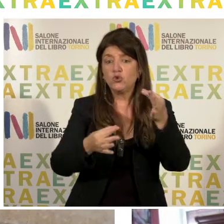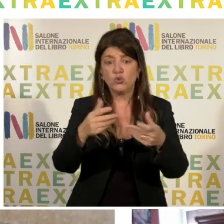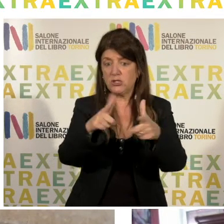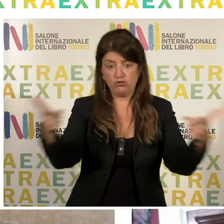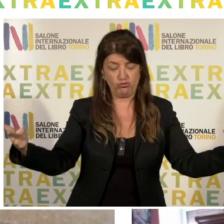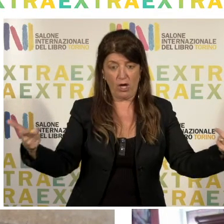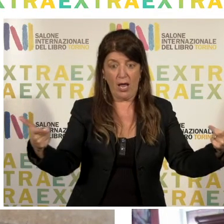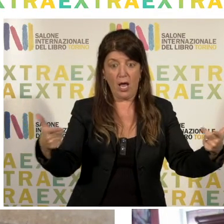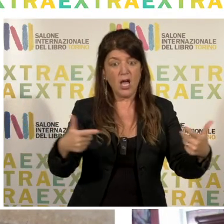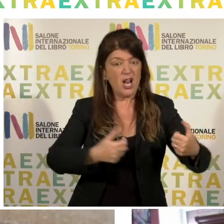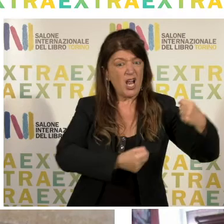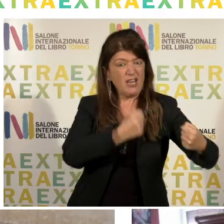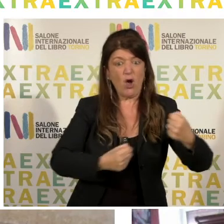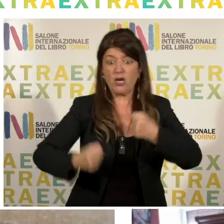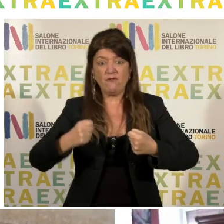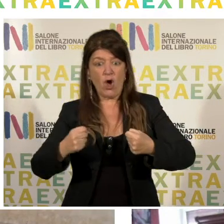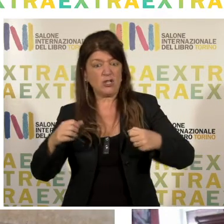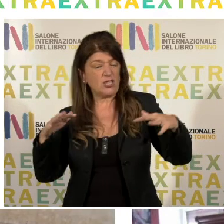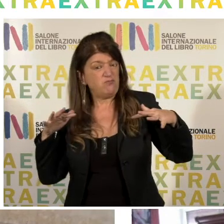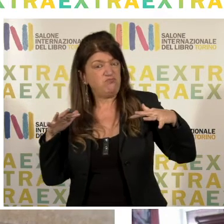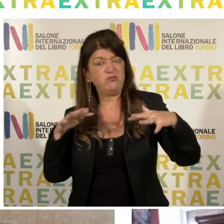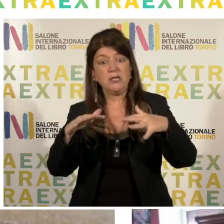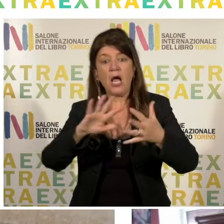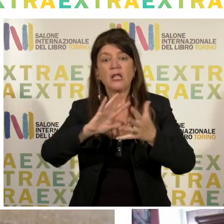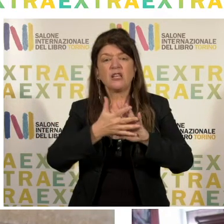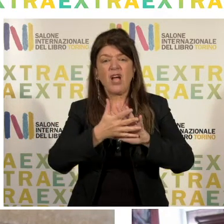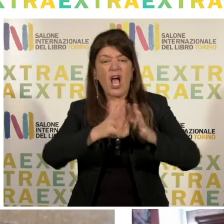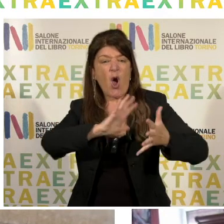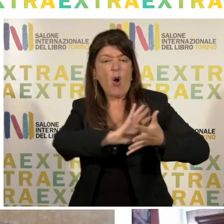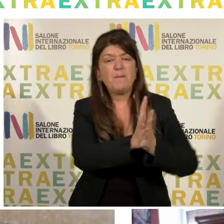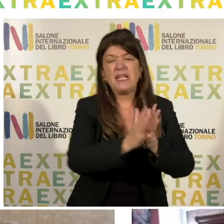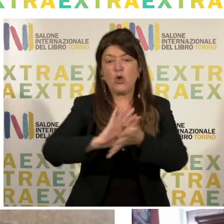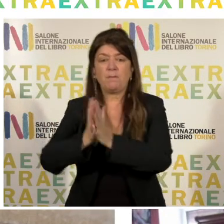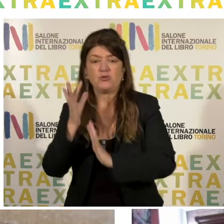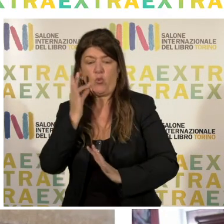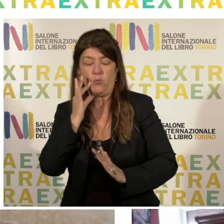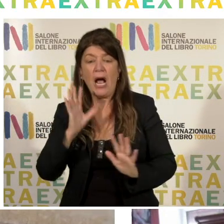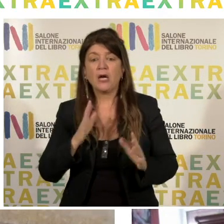nuove di oppressioni. Ma perché? Perché